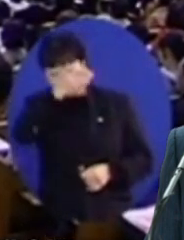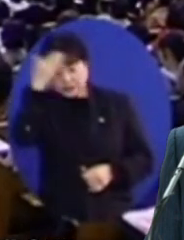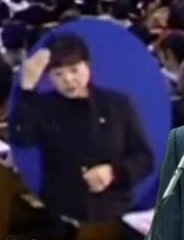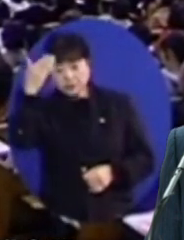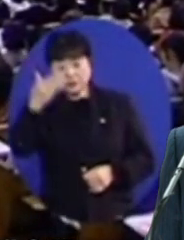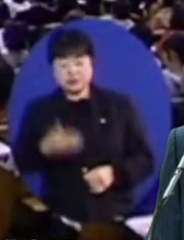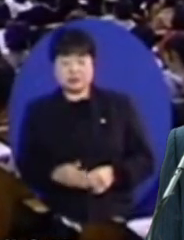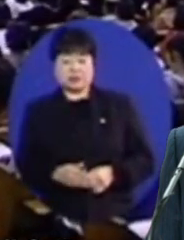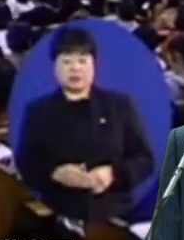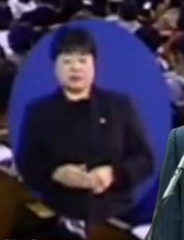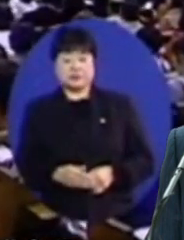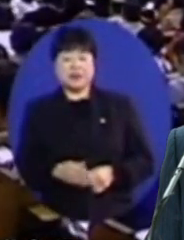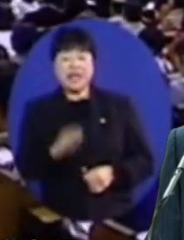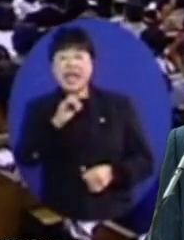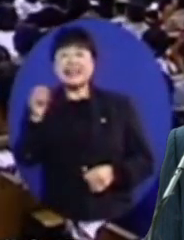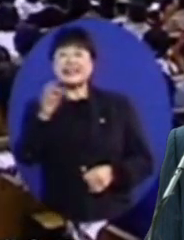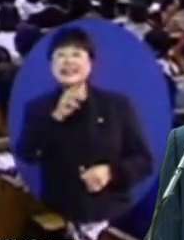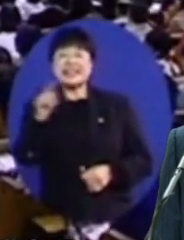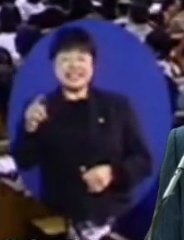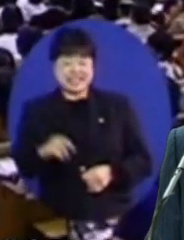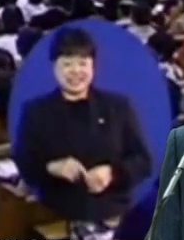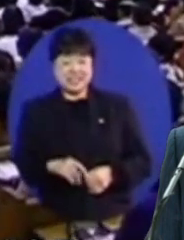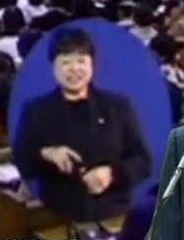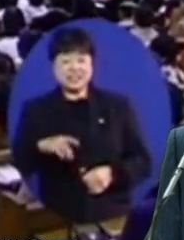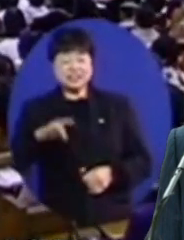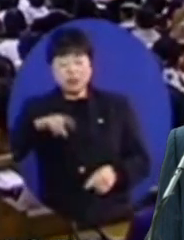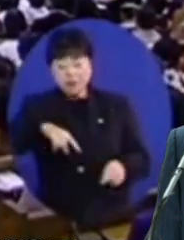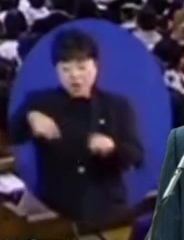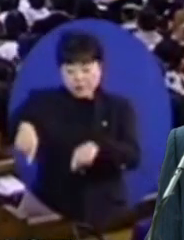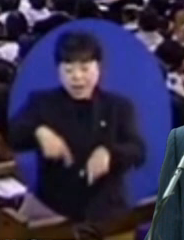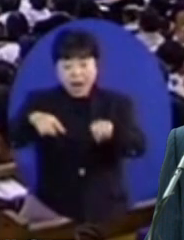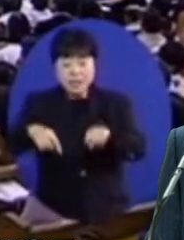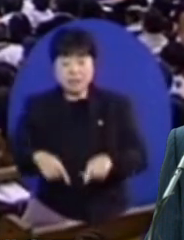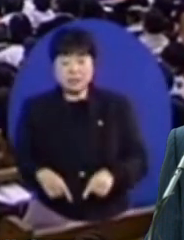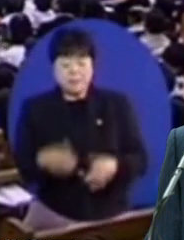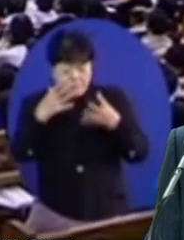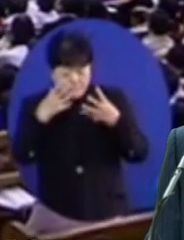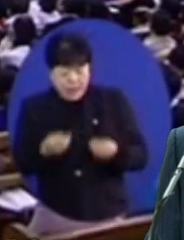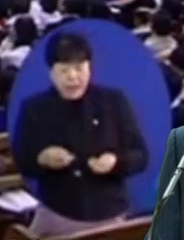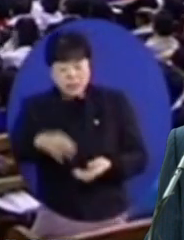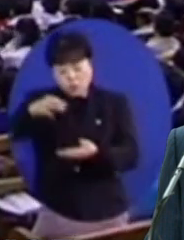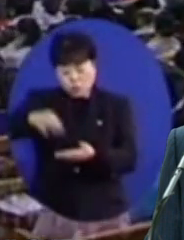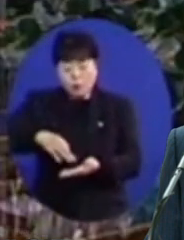가수 앤디 깁슨은 처음 음반을 냈을 때 수백만 달러의